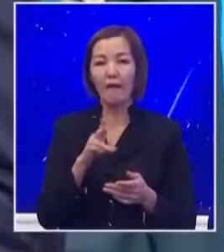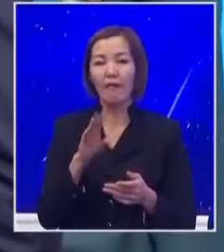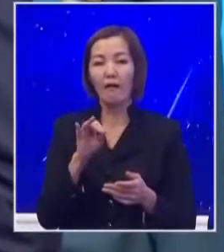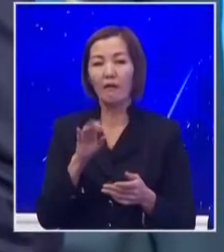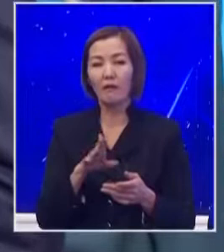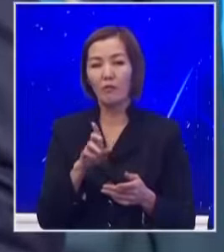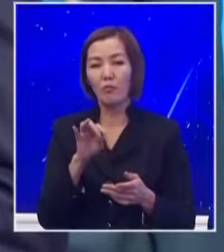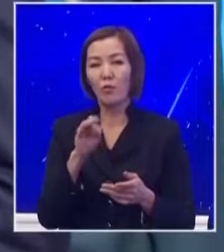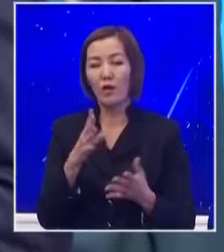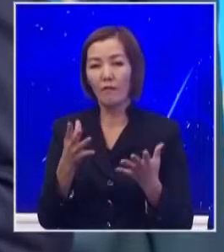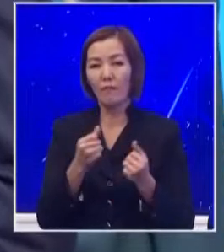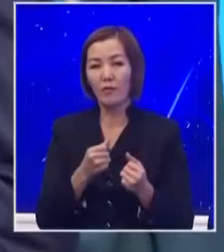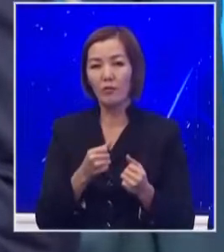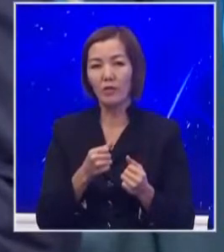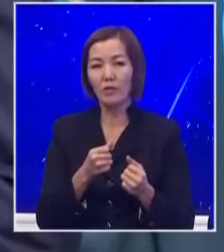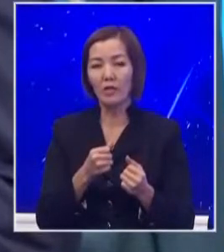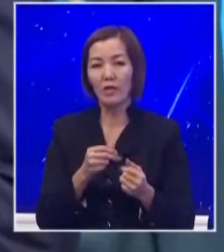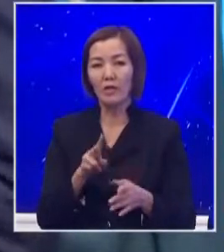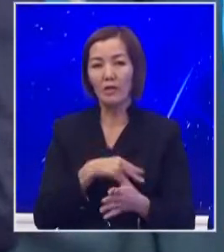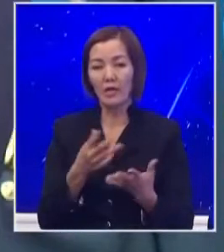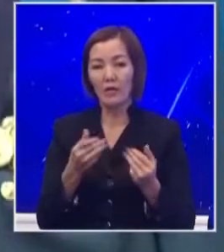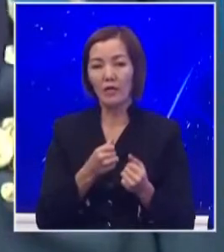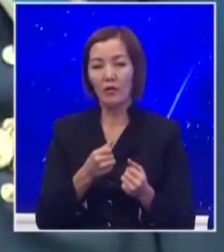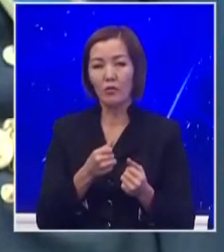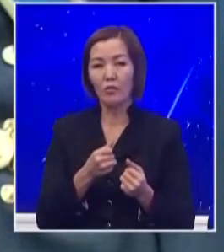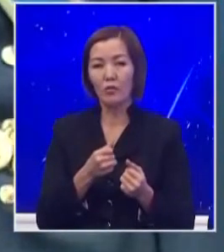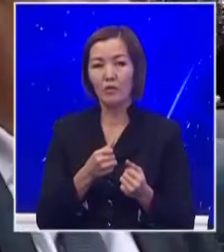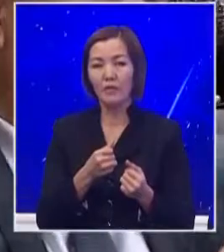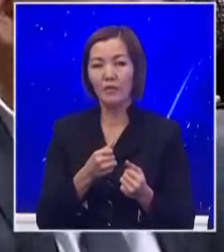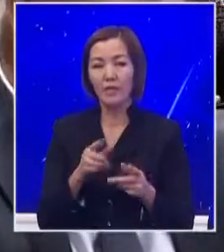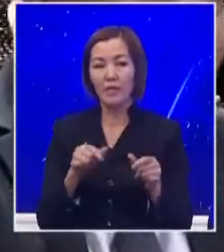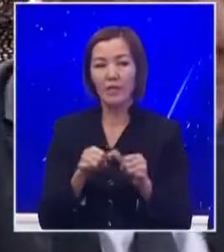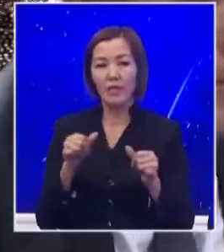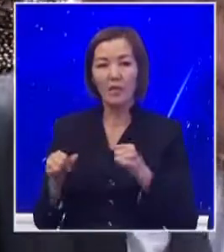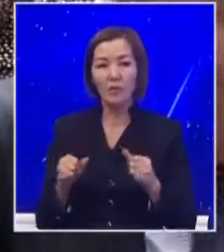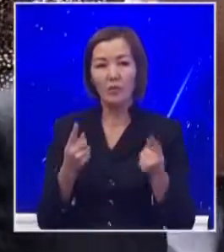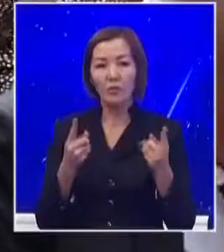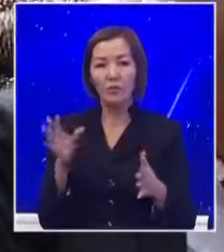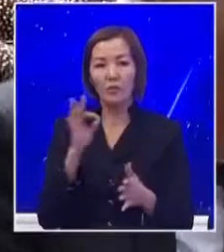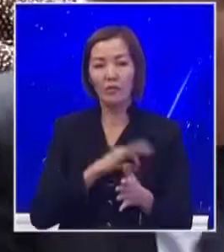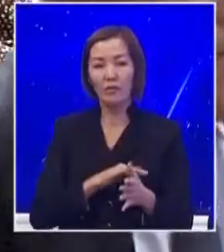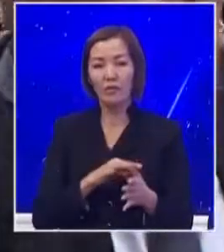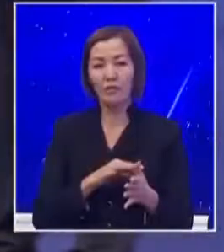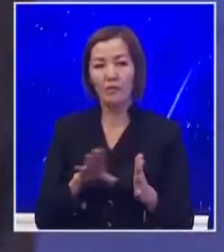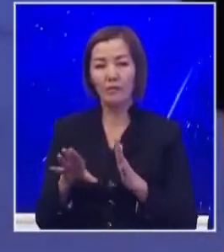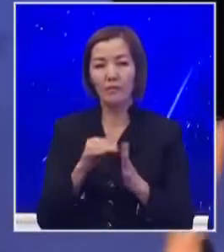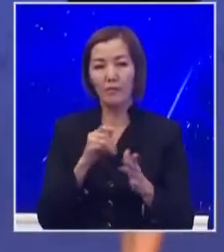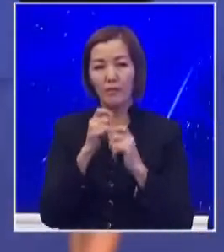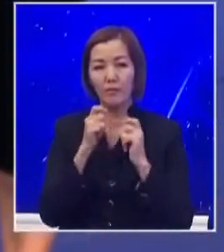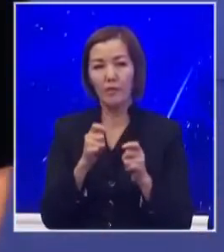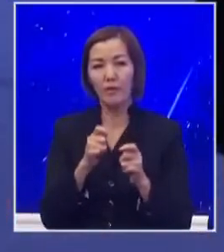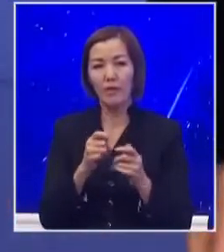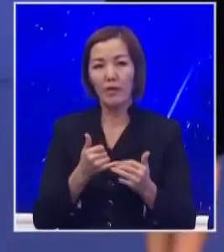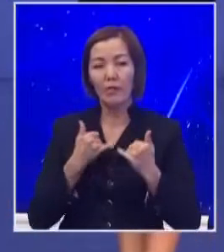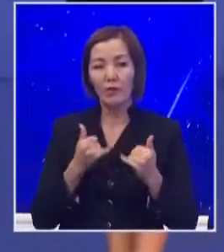заслуженного деятеля Казахстана. А решением областного маслихата ряд жителей за особые заслуги перед краем удостоился звания почетного